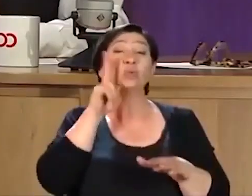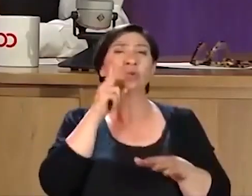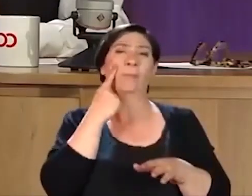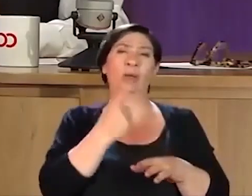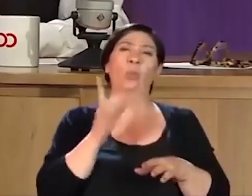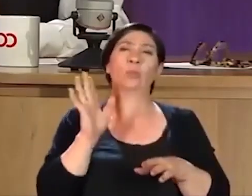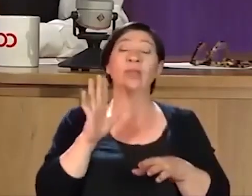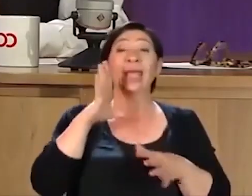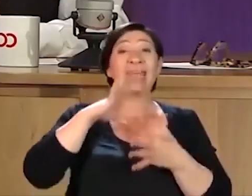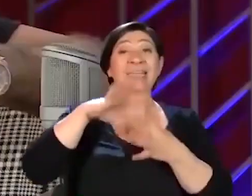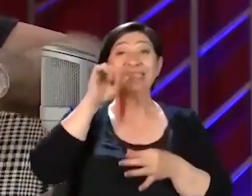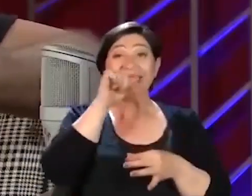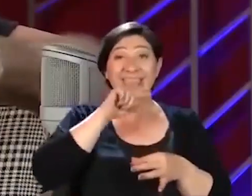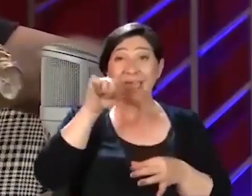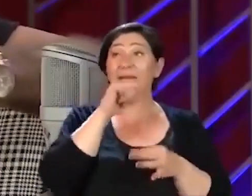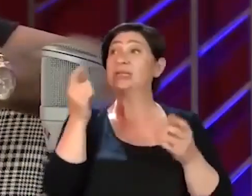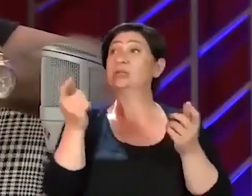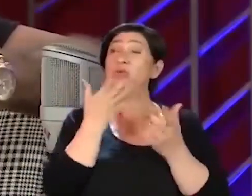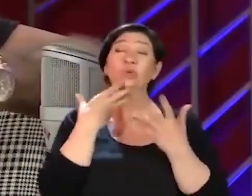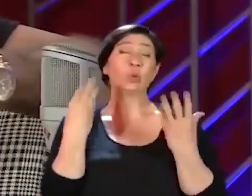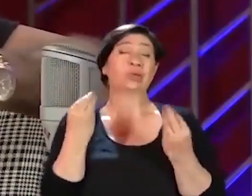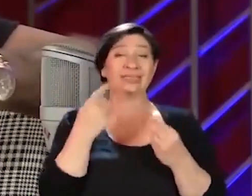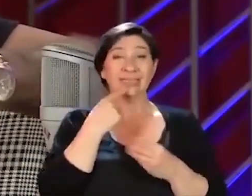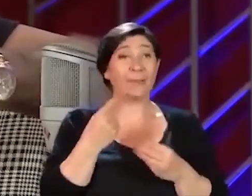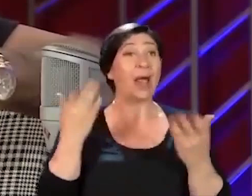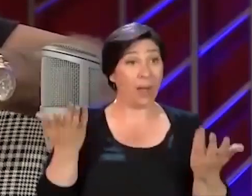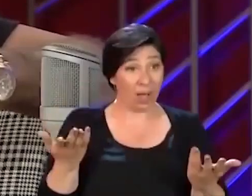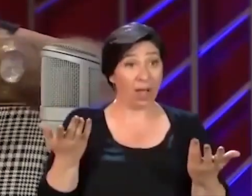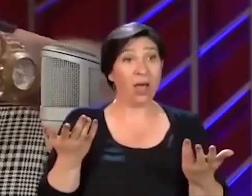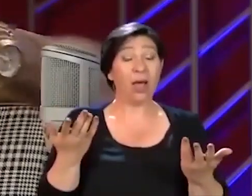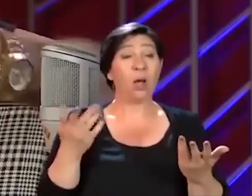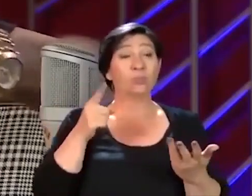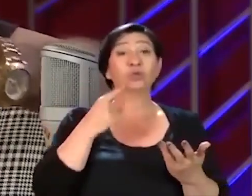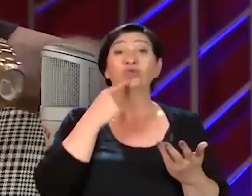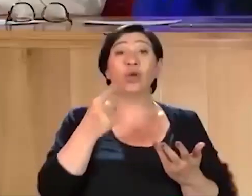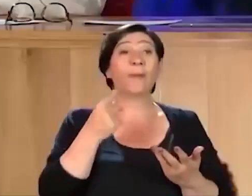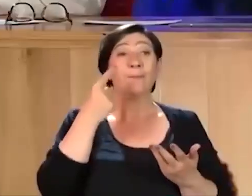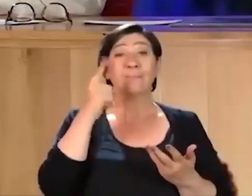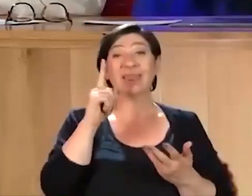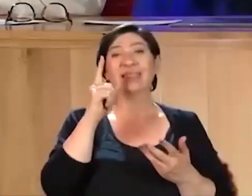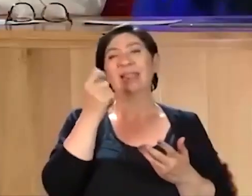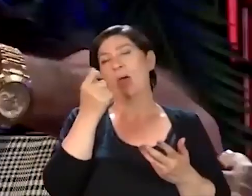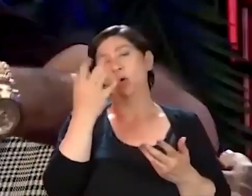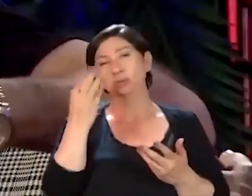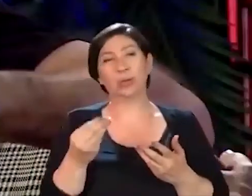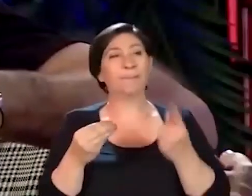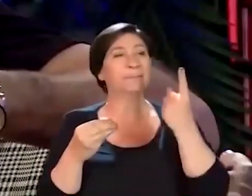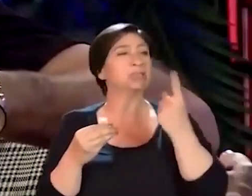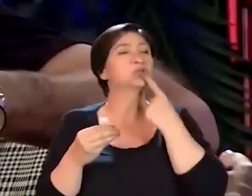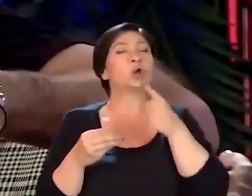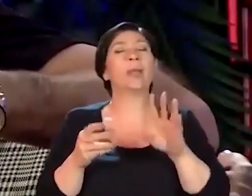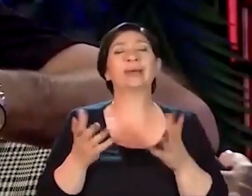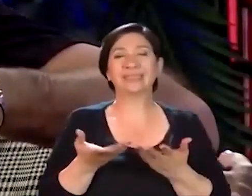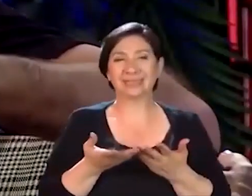bakıyorum Çünkü insanlar bir şey çok güzelsin diyebilir Ama mesela bunu söylemek bin TL olsa bir kişi bile